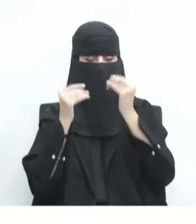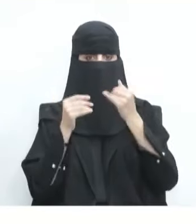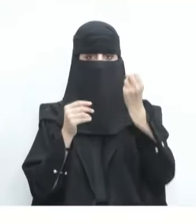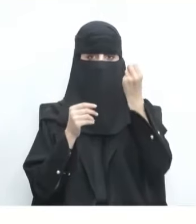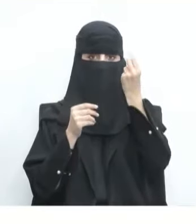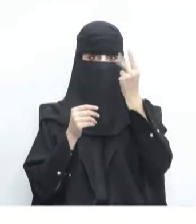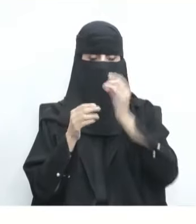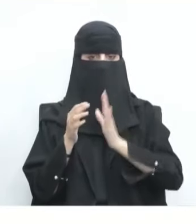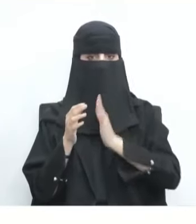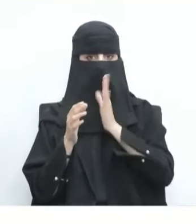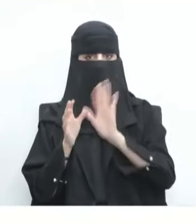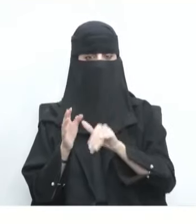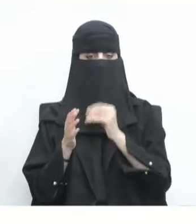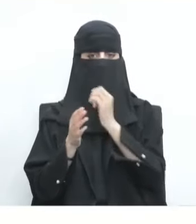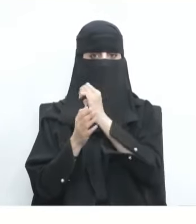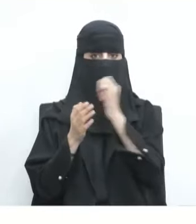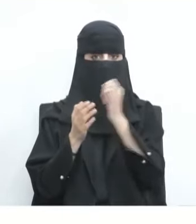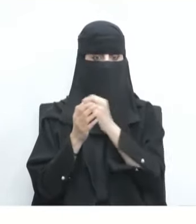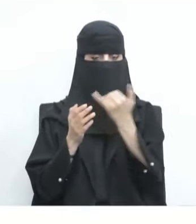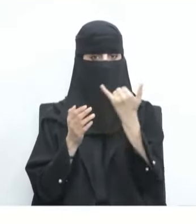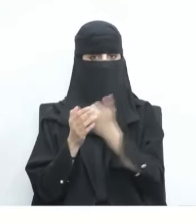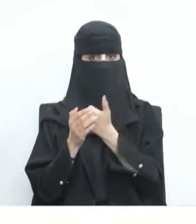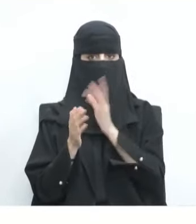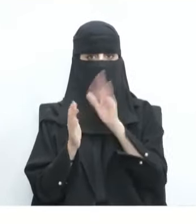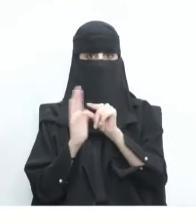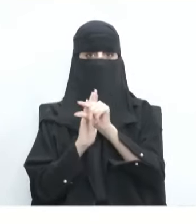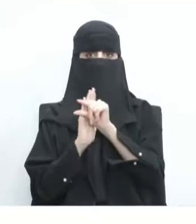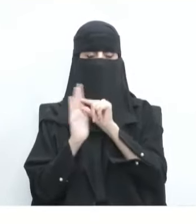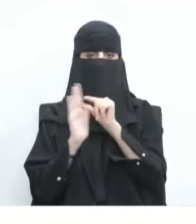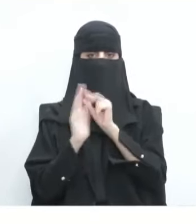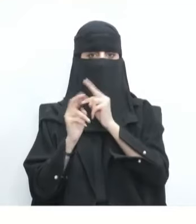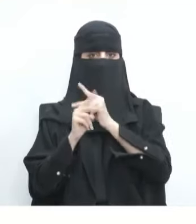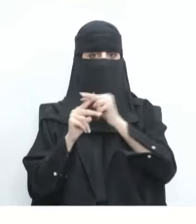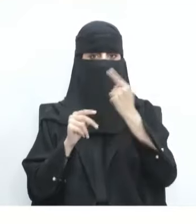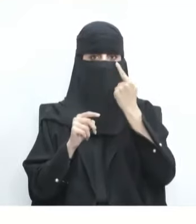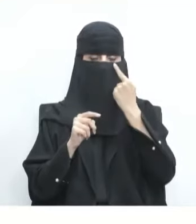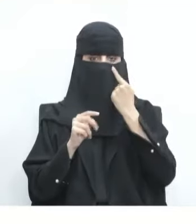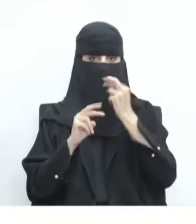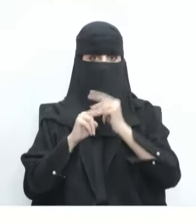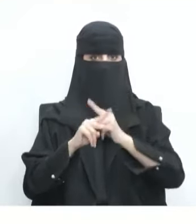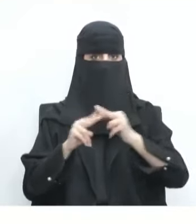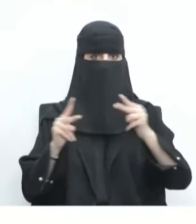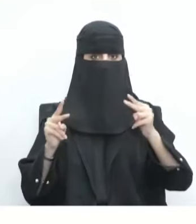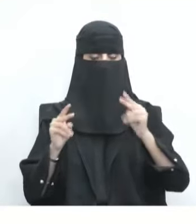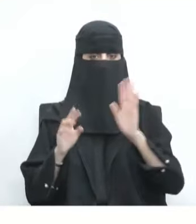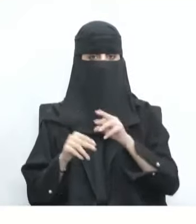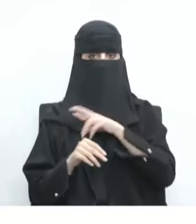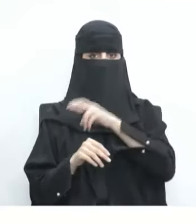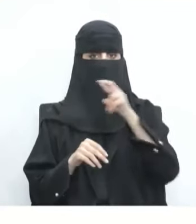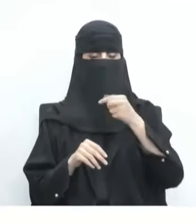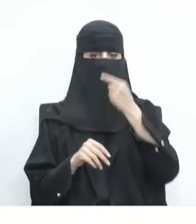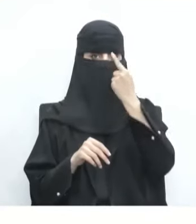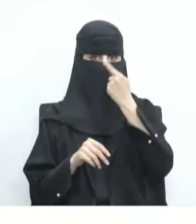حلوه التعبير وهي تتحدث عن معظم جوانب الحياه قلت من اليوم